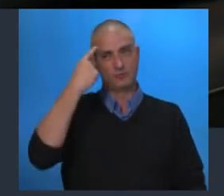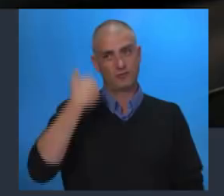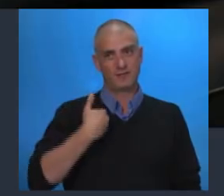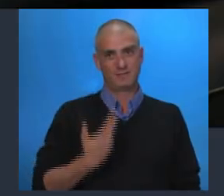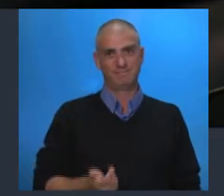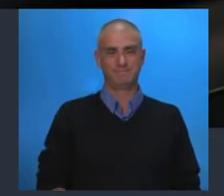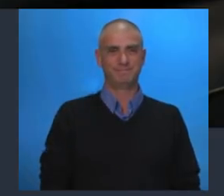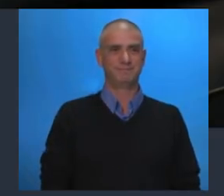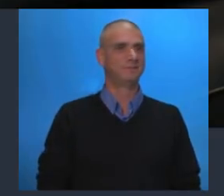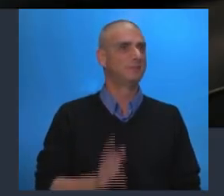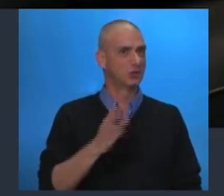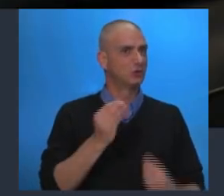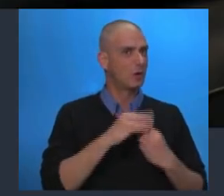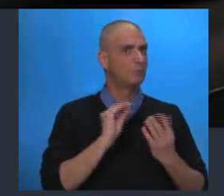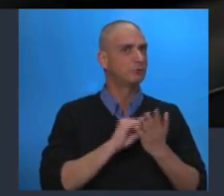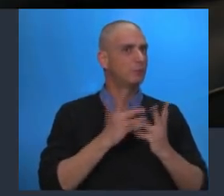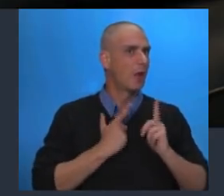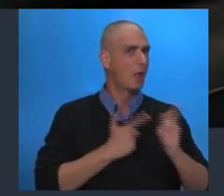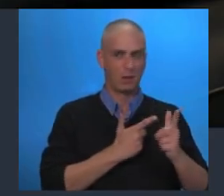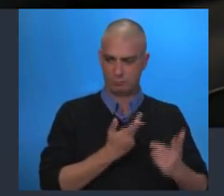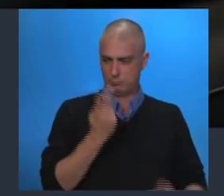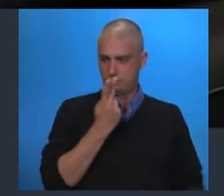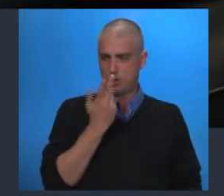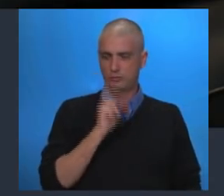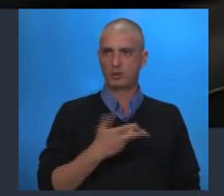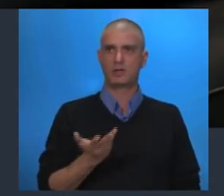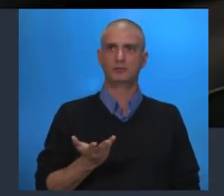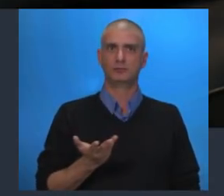חושבת. יש עוד על מה להילחם? בטח שיש על מה ללחם.